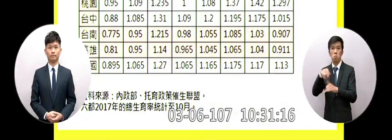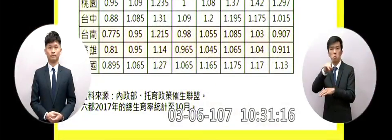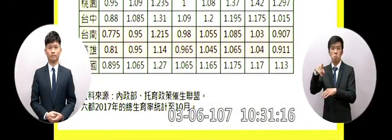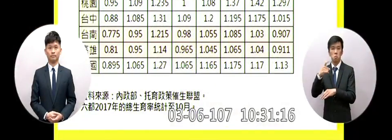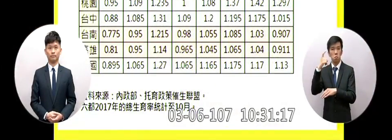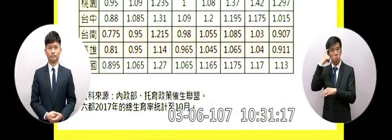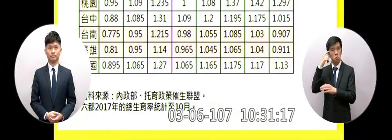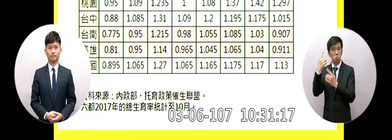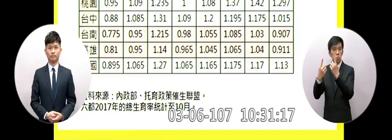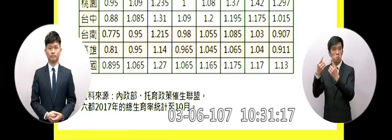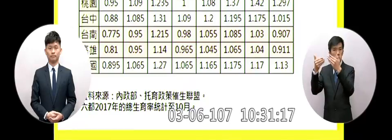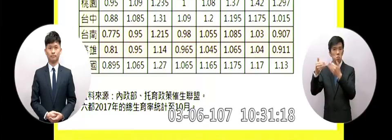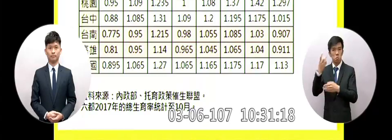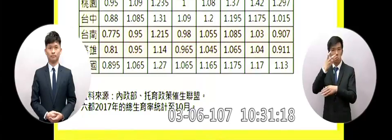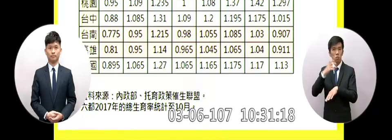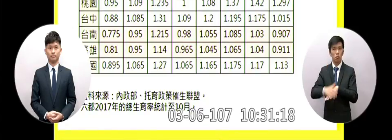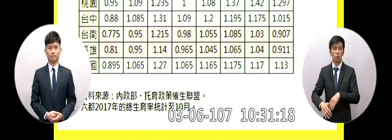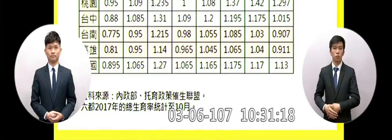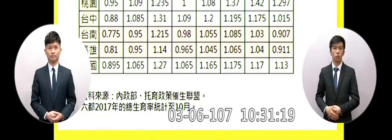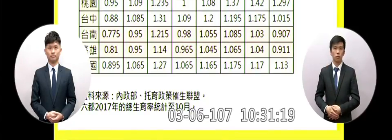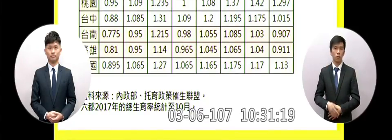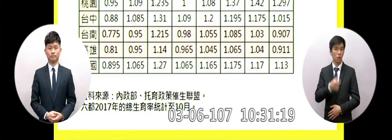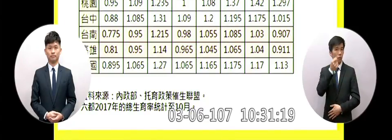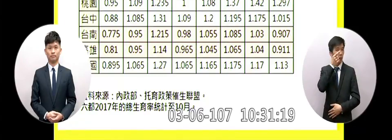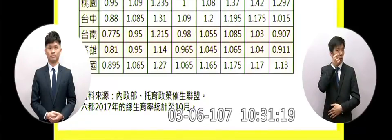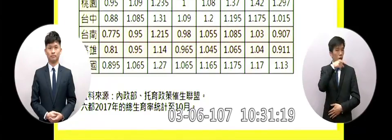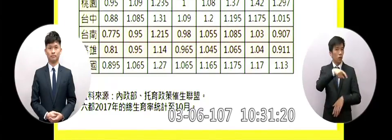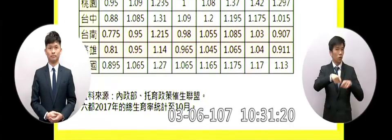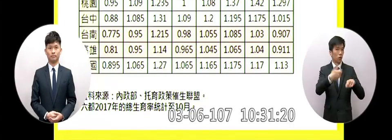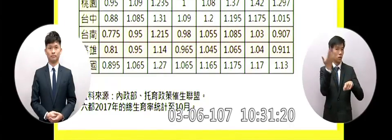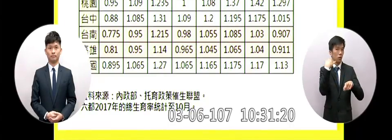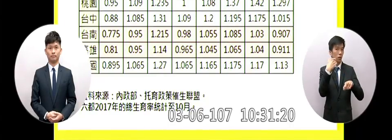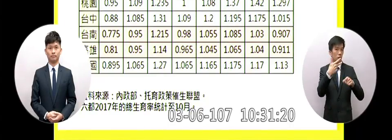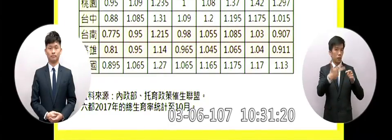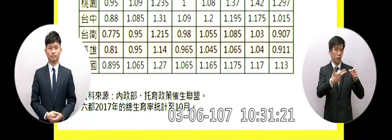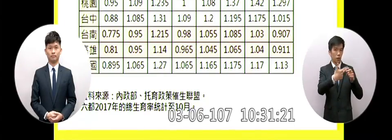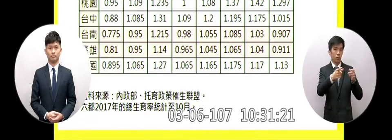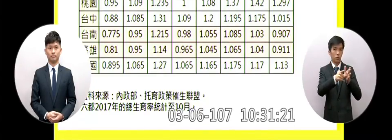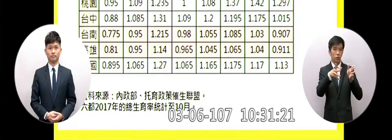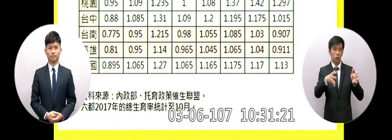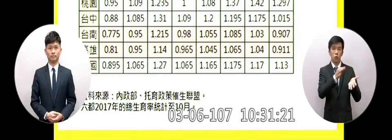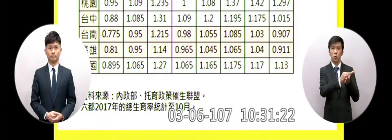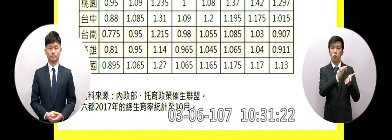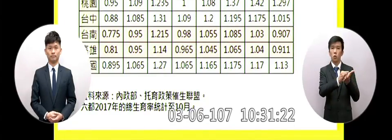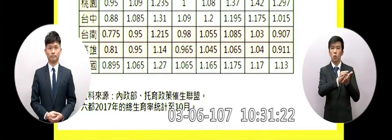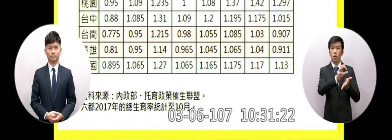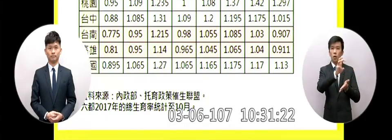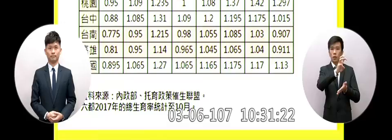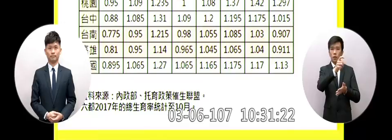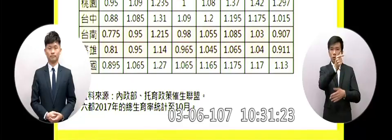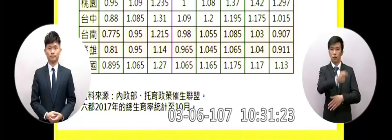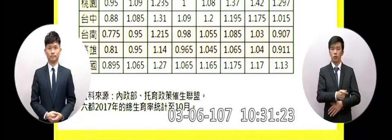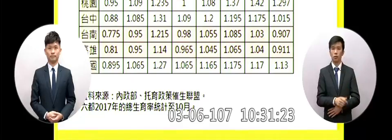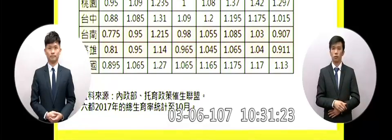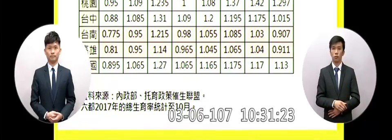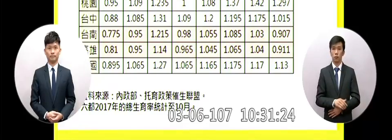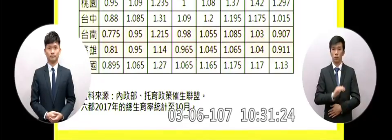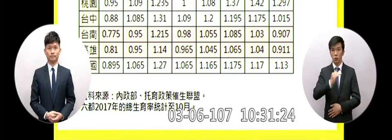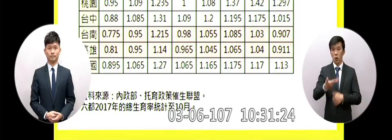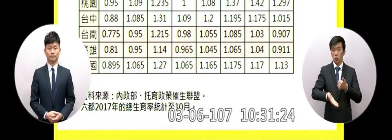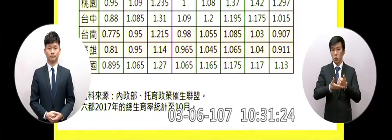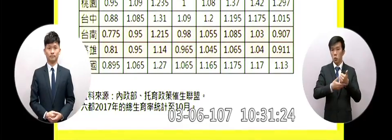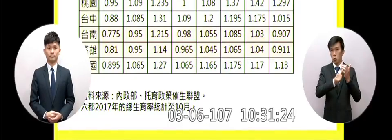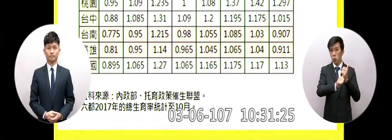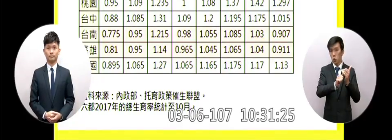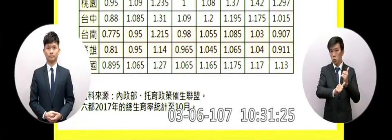南的这个政策哦七年花了30亿但是呢在这个生育率的部分